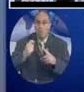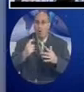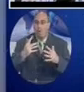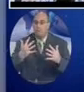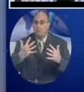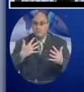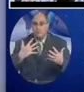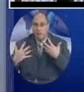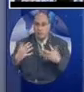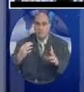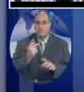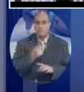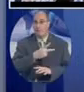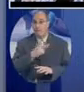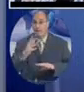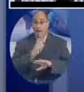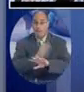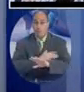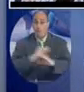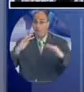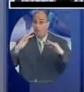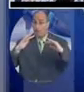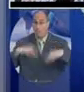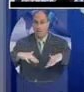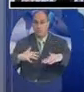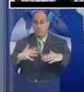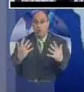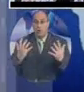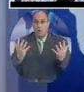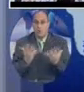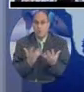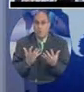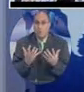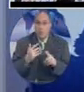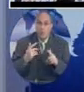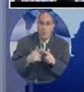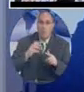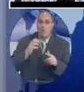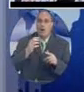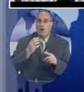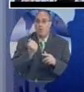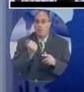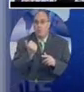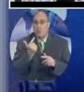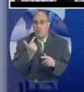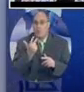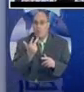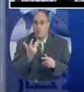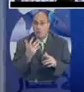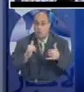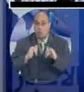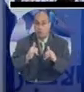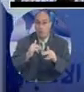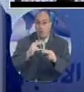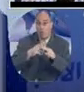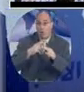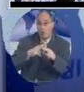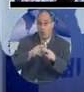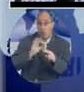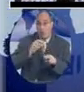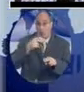المنتخب الجزائري بنظيره المغربي، كيف تعيشون هذه اللحظات وماذا عن تشكيلة المنتخب الوطني؟ هل اتضحت معالمها؟